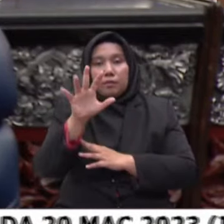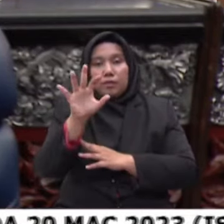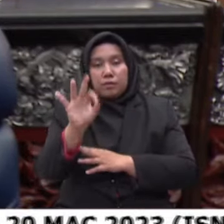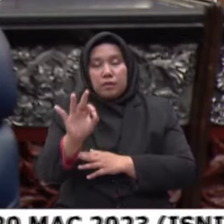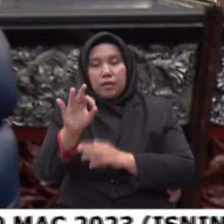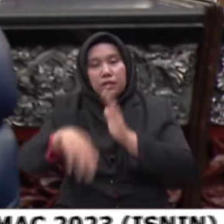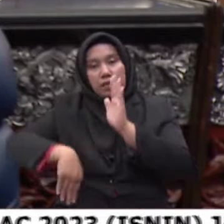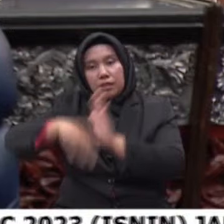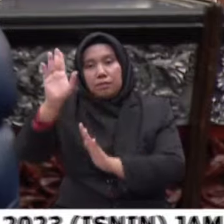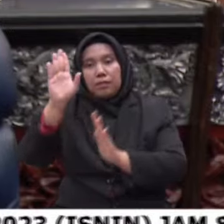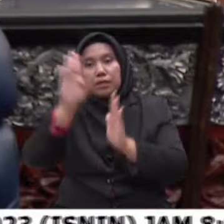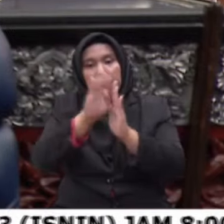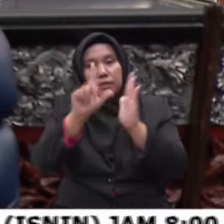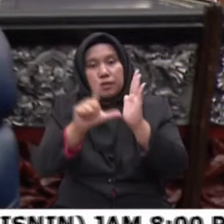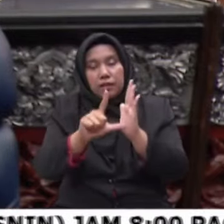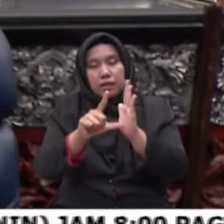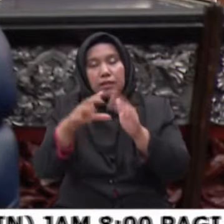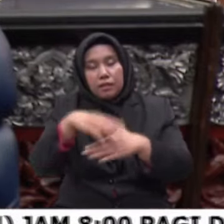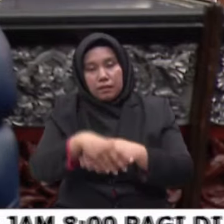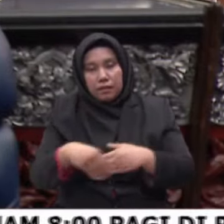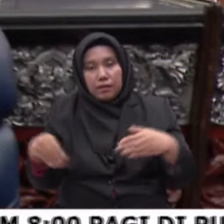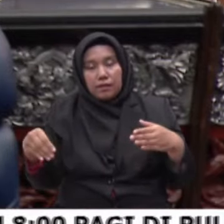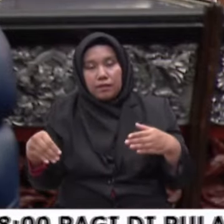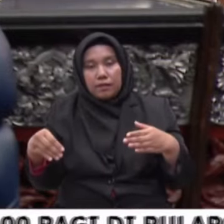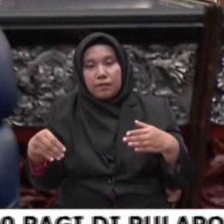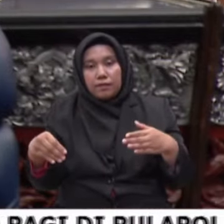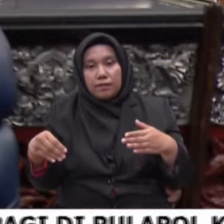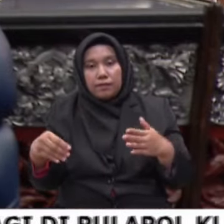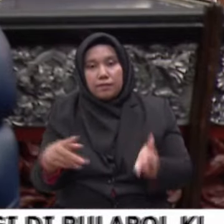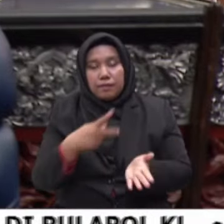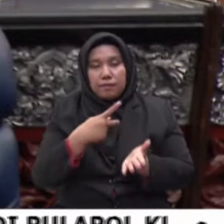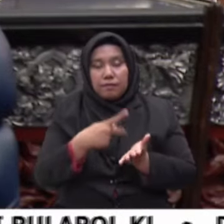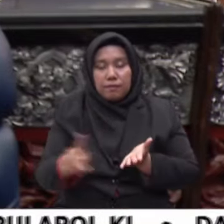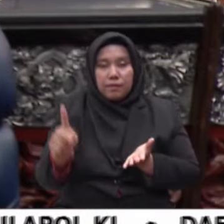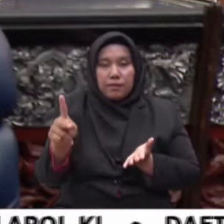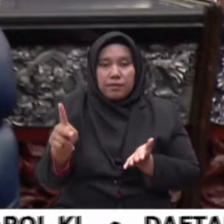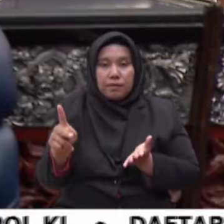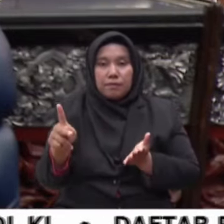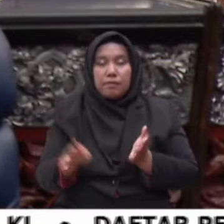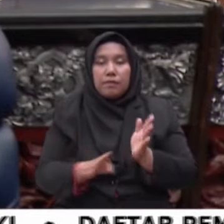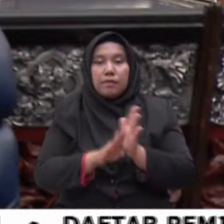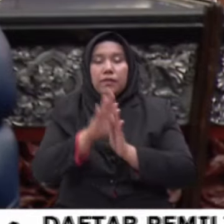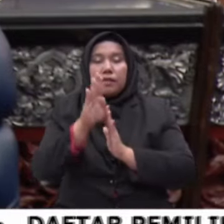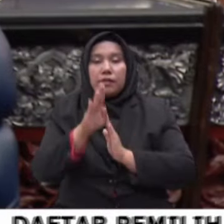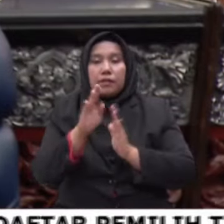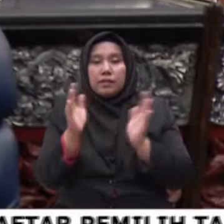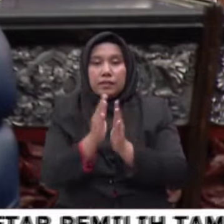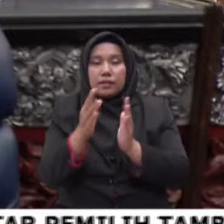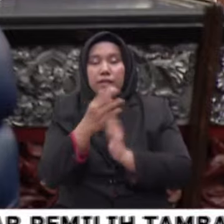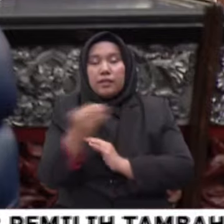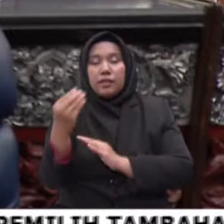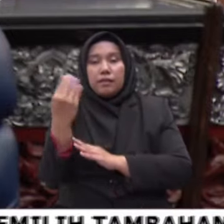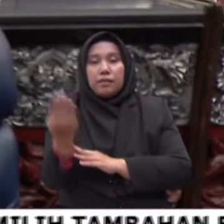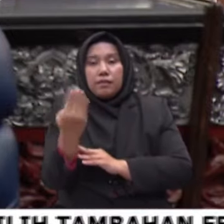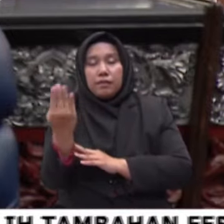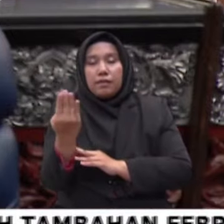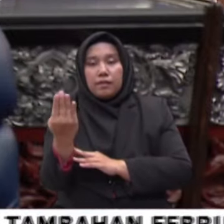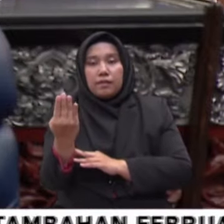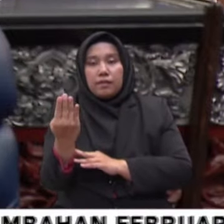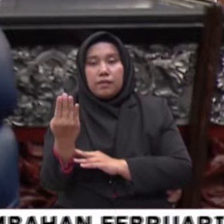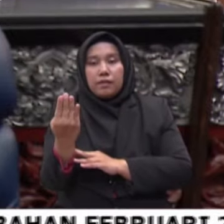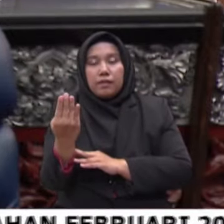bilion dana pembiayaan dan pembangunan perusahaan kecil dan sederhana yang